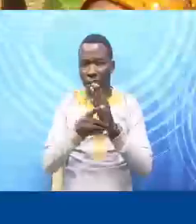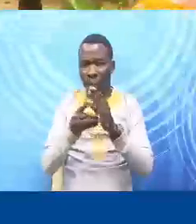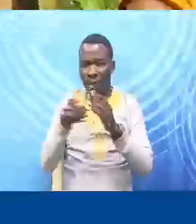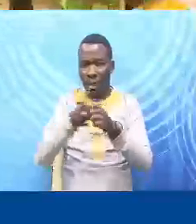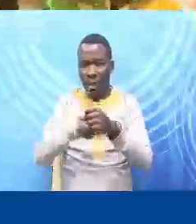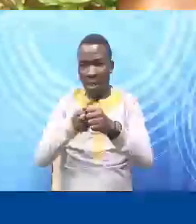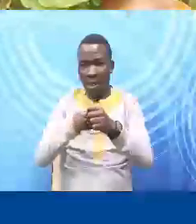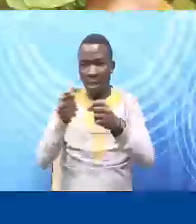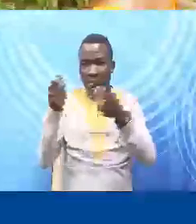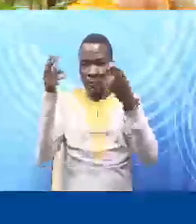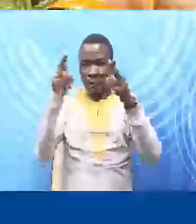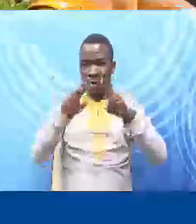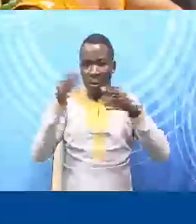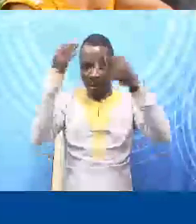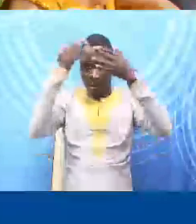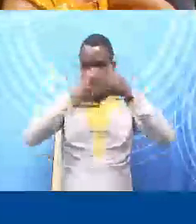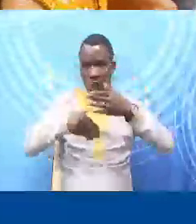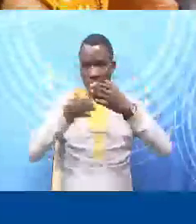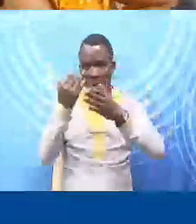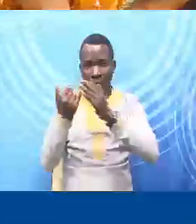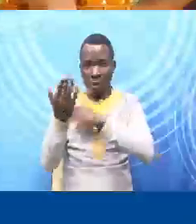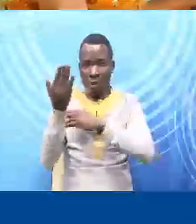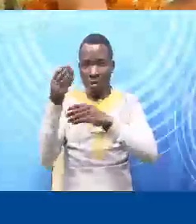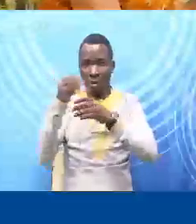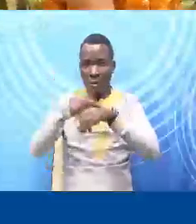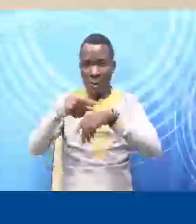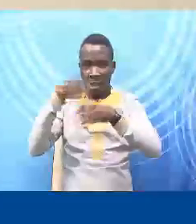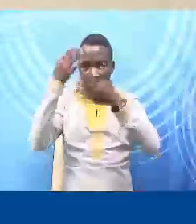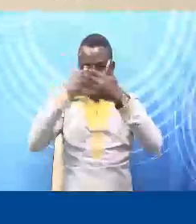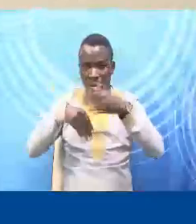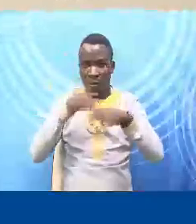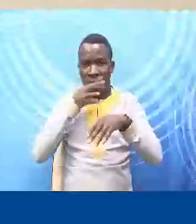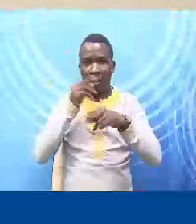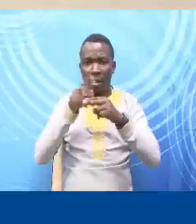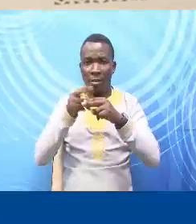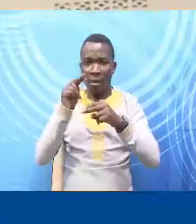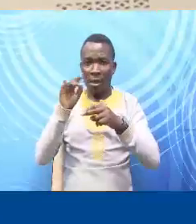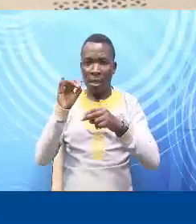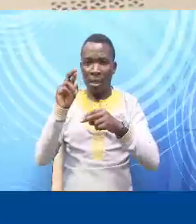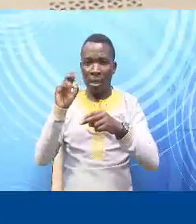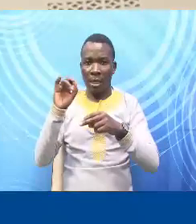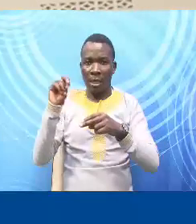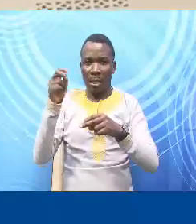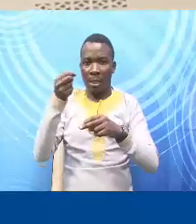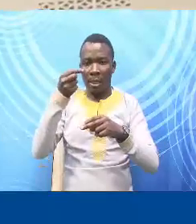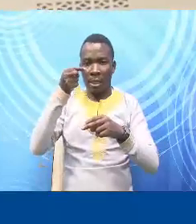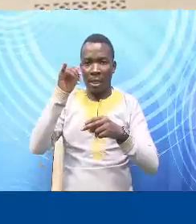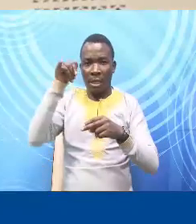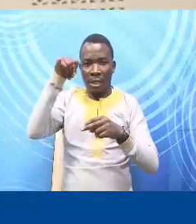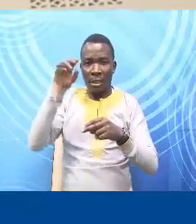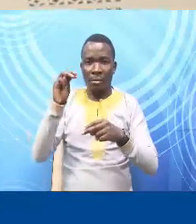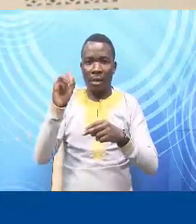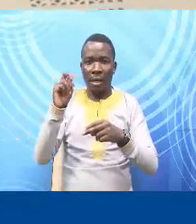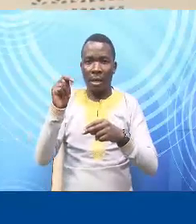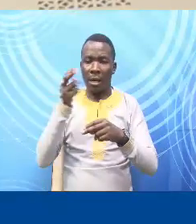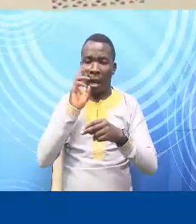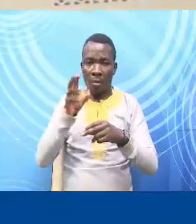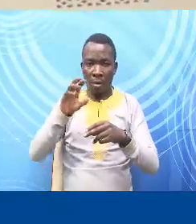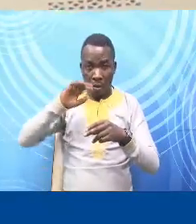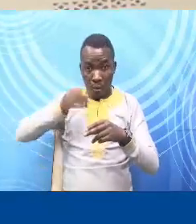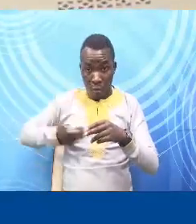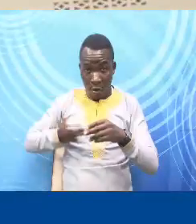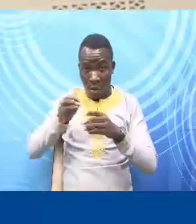byabaye mu ijoro ryakeye mu masaha ya nijoro, ubwo uyu mugabo witwa Niringiyimana wari usanzwe akekaho umugore w'ingeso y'ubusambanyi ngo yamuguye gitumo yari yagiye mu rugo